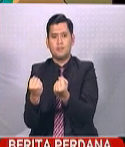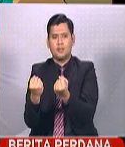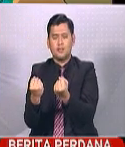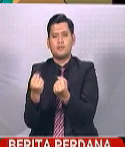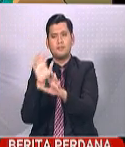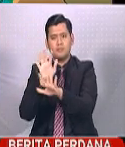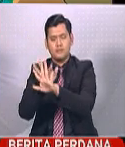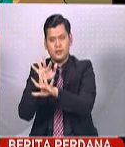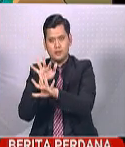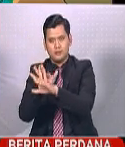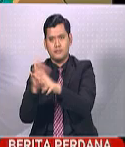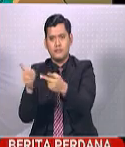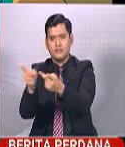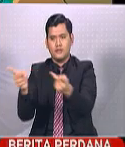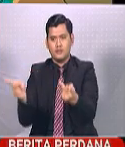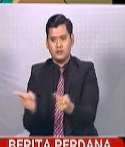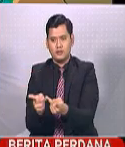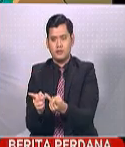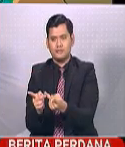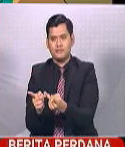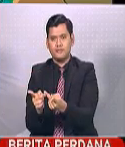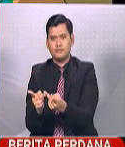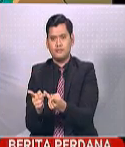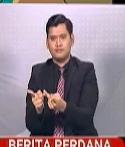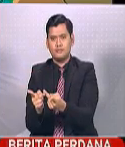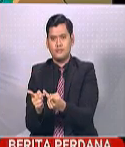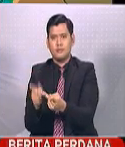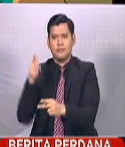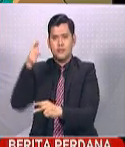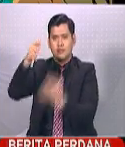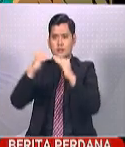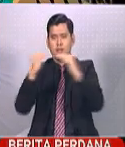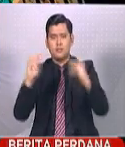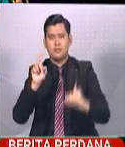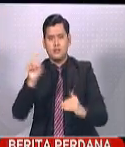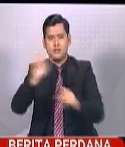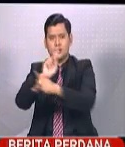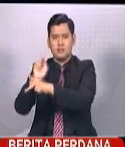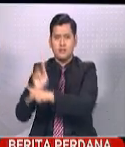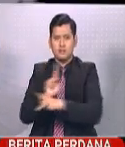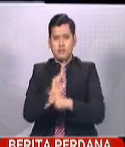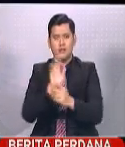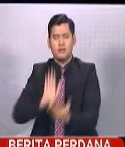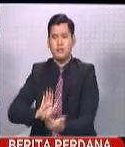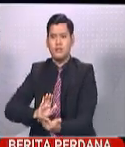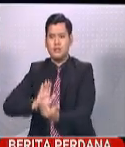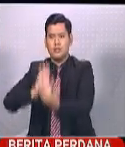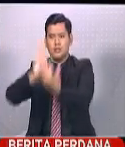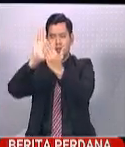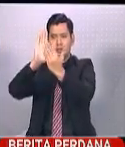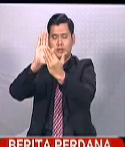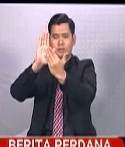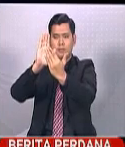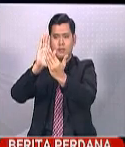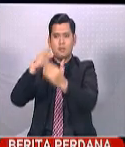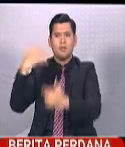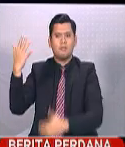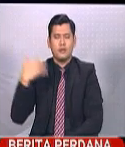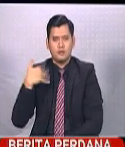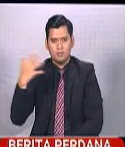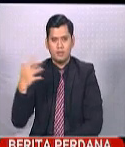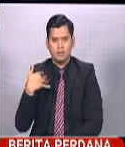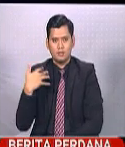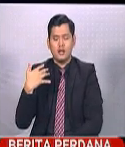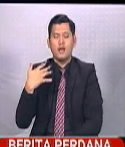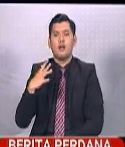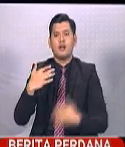rantau negara telah hadir takkan semula di bawah pemantauan tab1 berjaga-jaga bagi menghadapi gelombang HB malah ketika ini terdapat